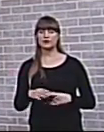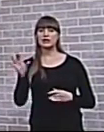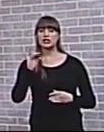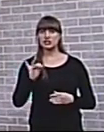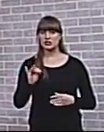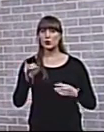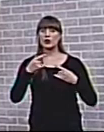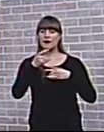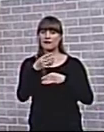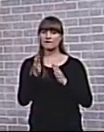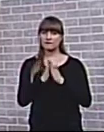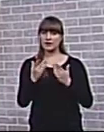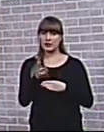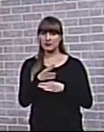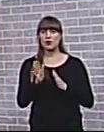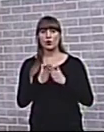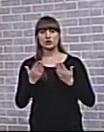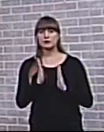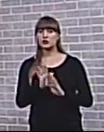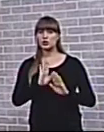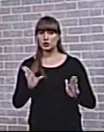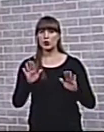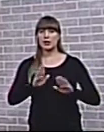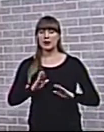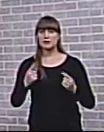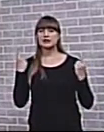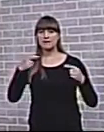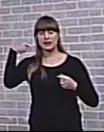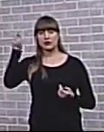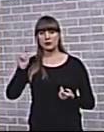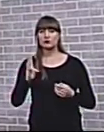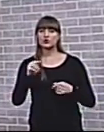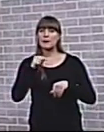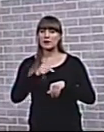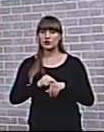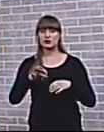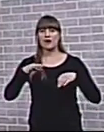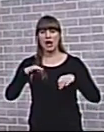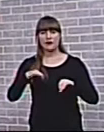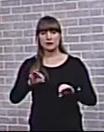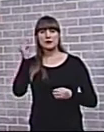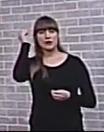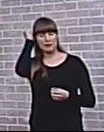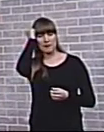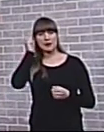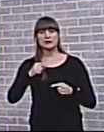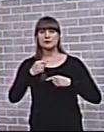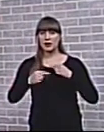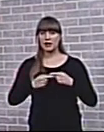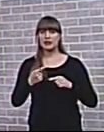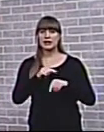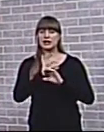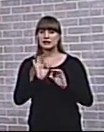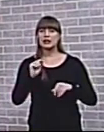История в фильмах, учебниках, но не только. Места великих боев нужно прочувствовать. Автопробег «Память поколений» – реальное